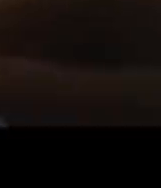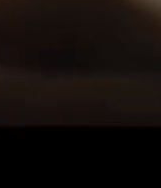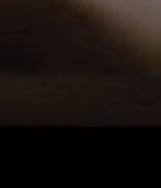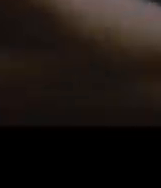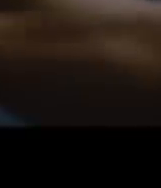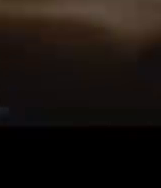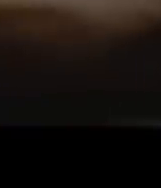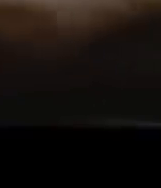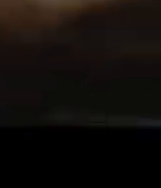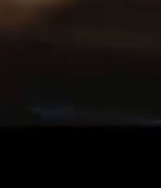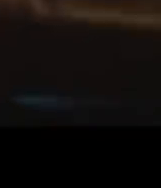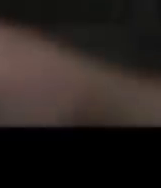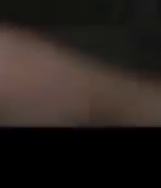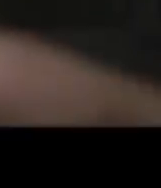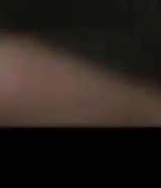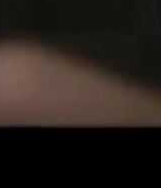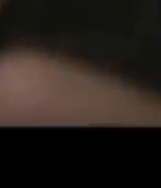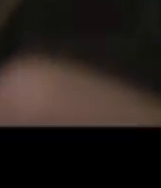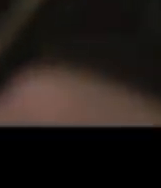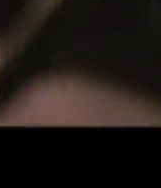მიწის ქვეშა გადასასვლელში